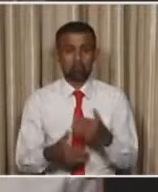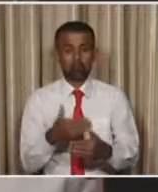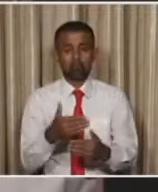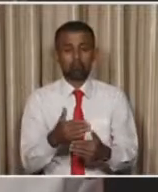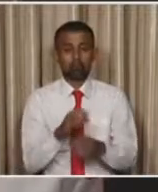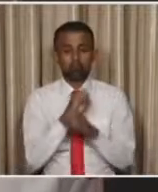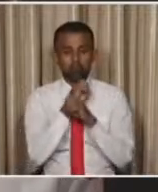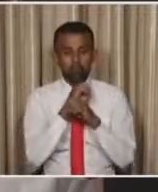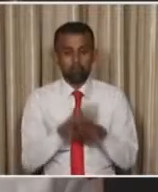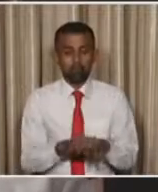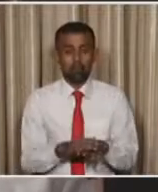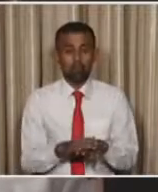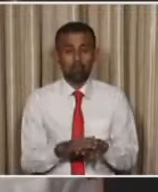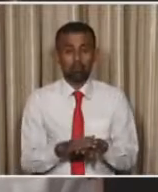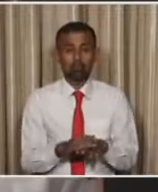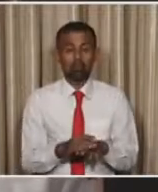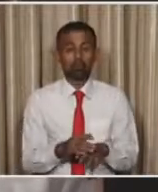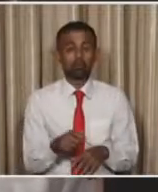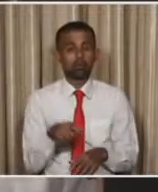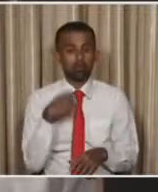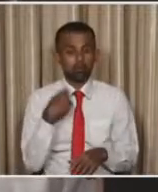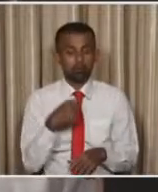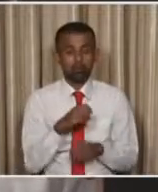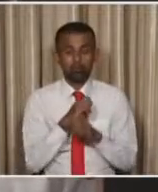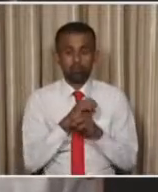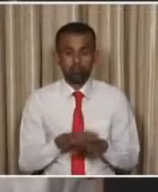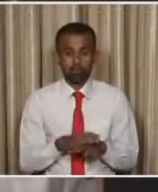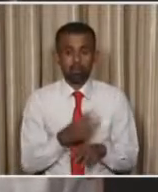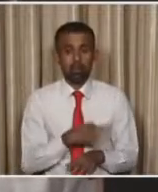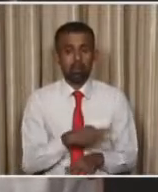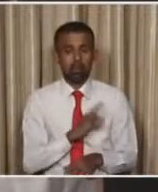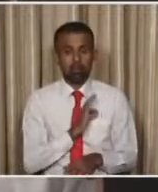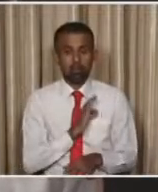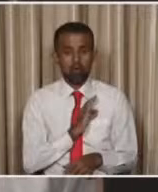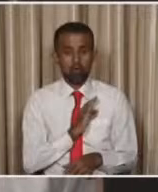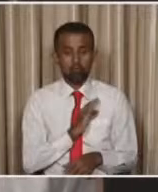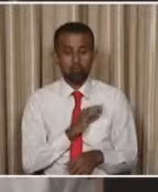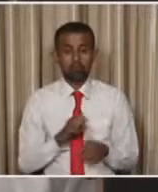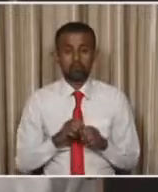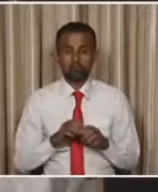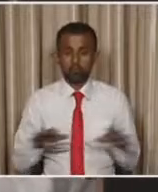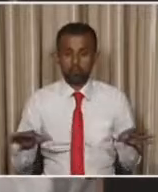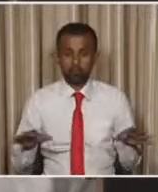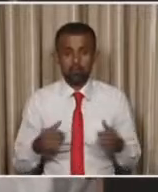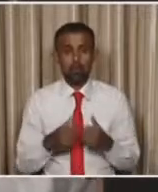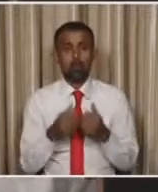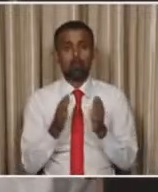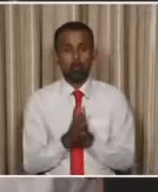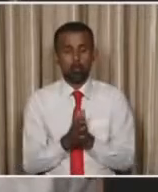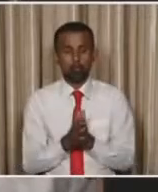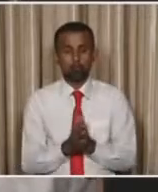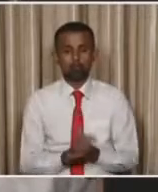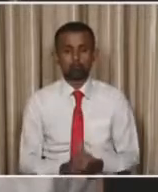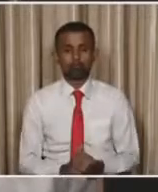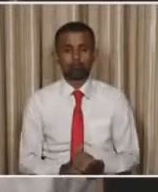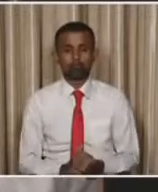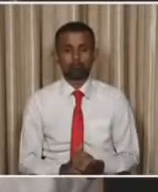විනය ත්‍රිපිටක ඥානීය ධර්මගරුක බව භික්ෂූන් වහන්සේලා අතර ඇති කිරීම මේ ඔක්කොම these been defended